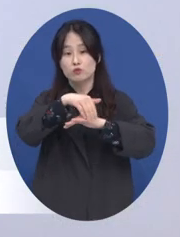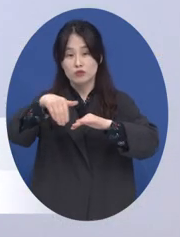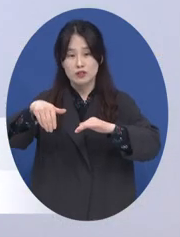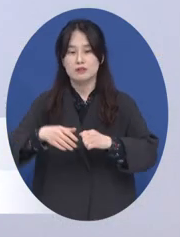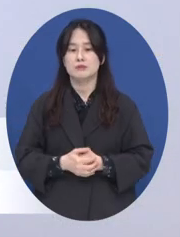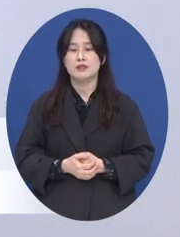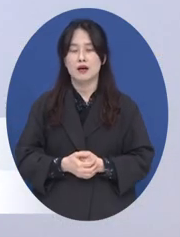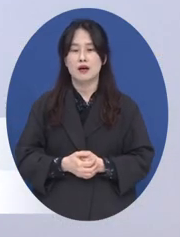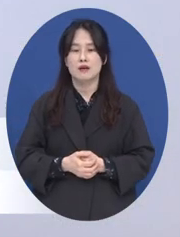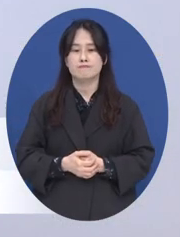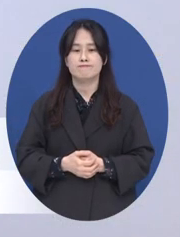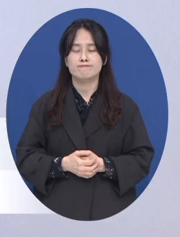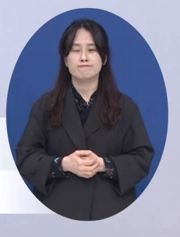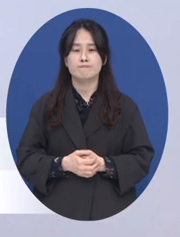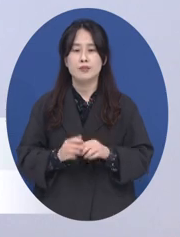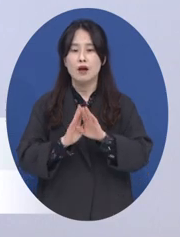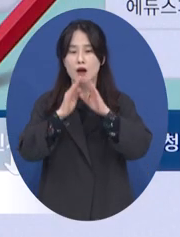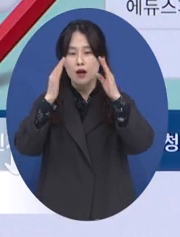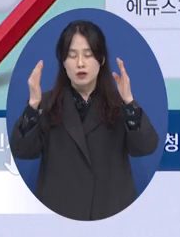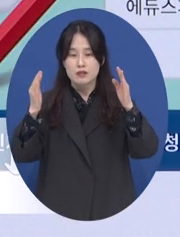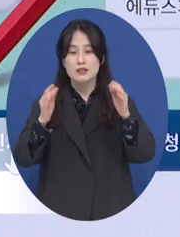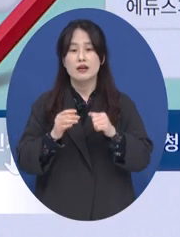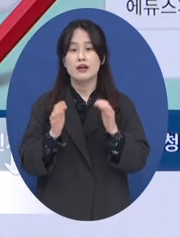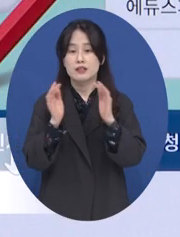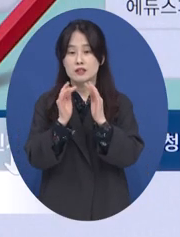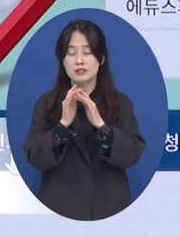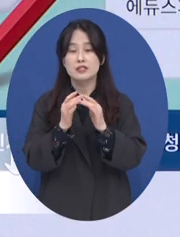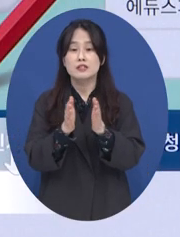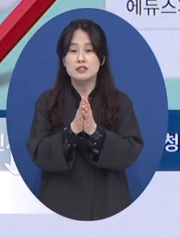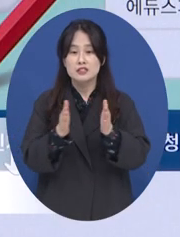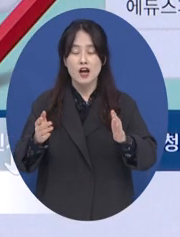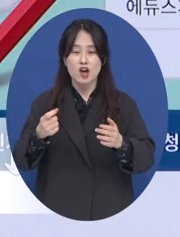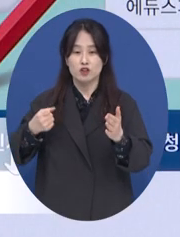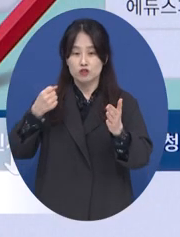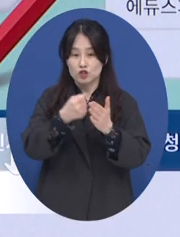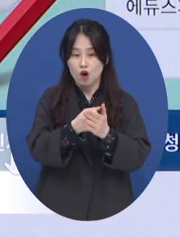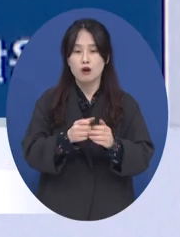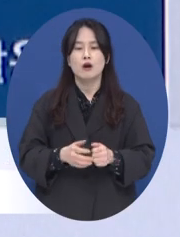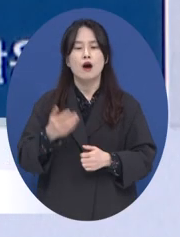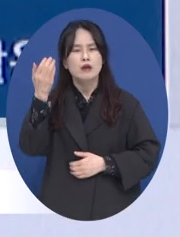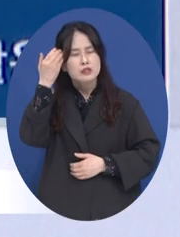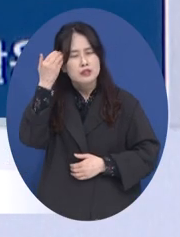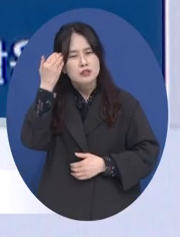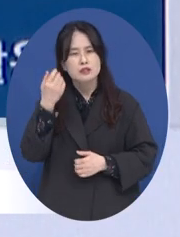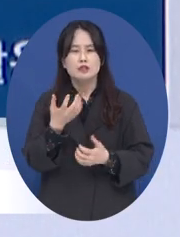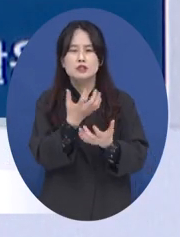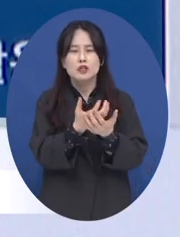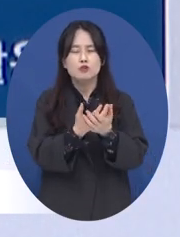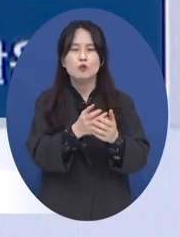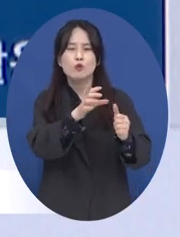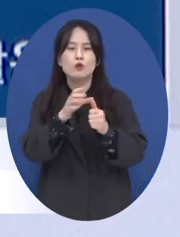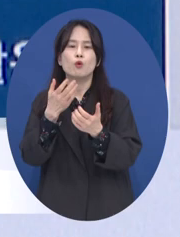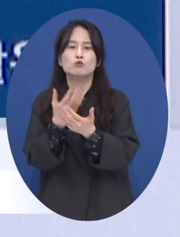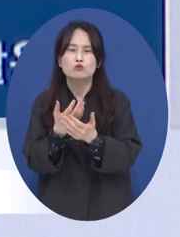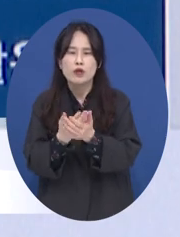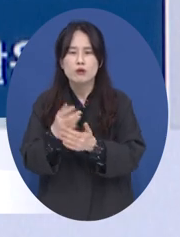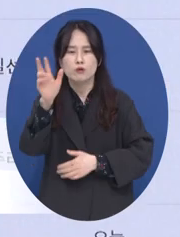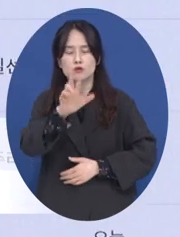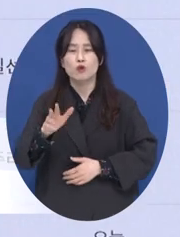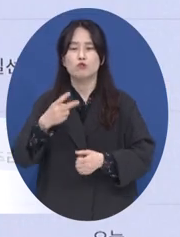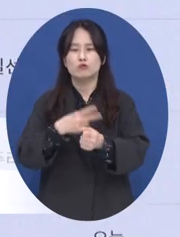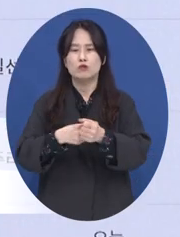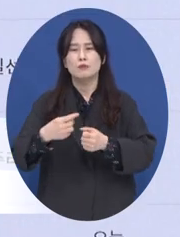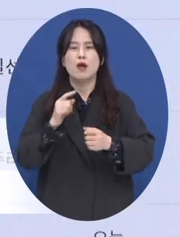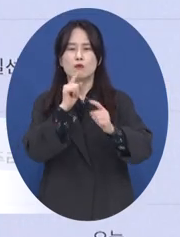경기도는 정보의 온 라인 계약 방침이 확정된 후 지식 콘텐츠를 학습 자료로 활용하게 해 달라는 전구 교사들의